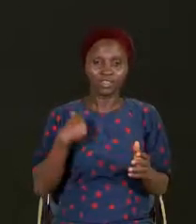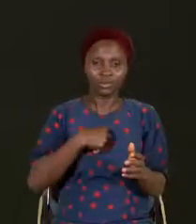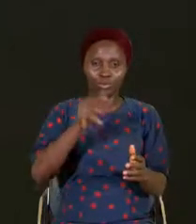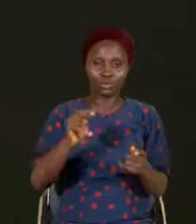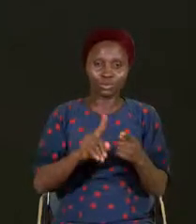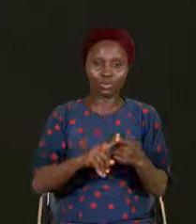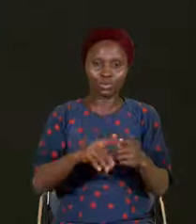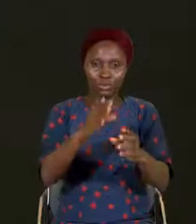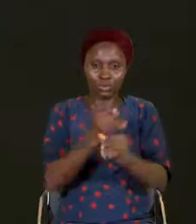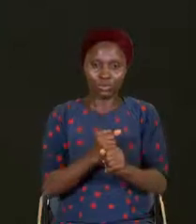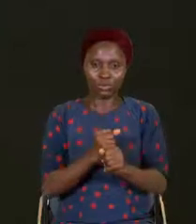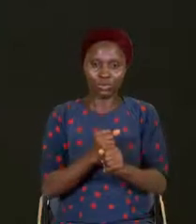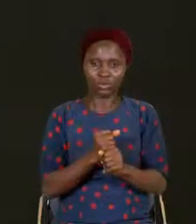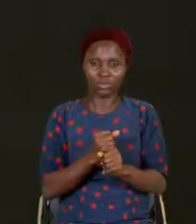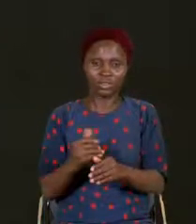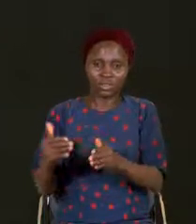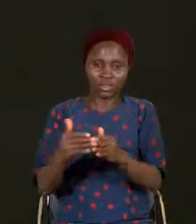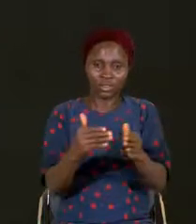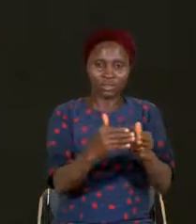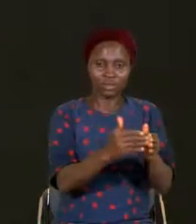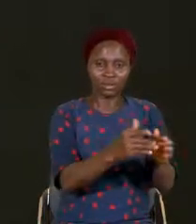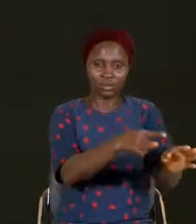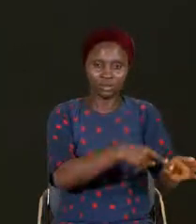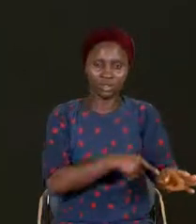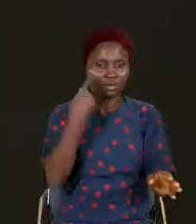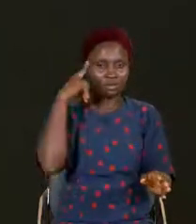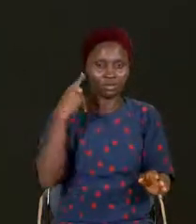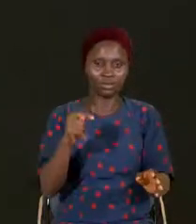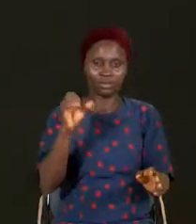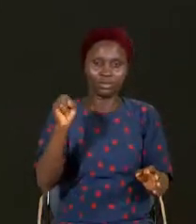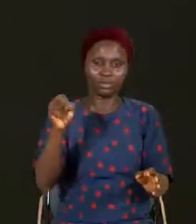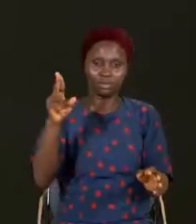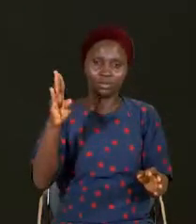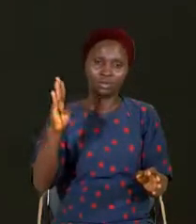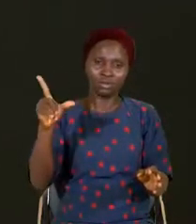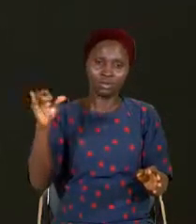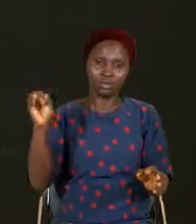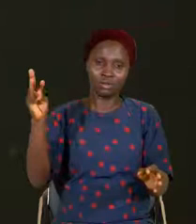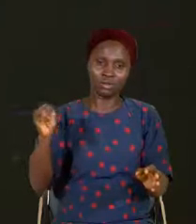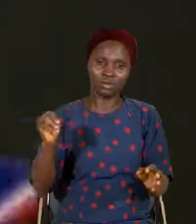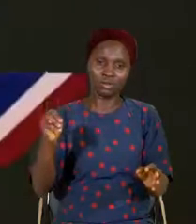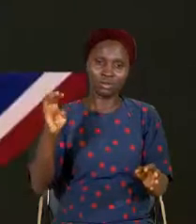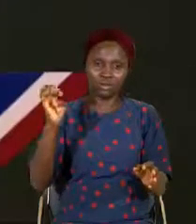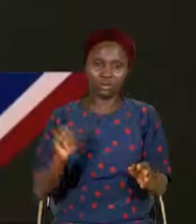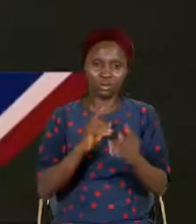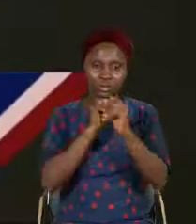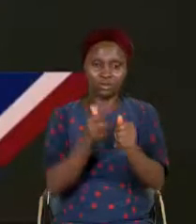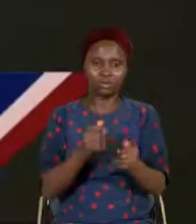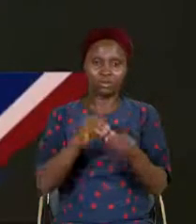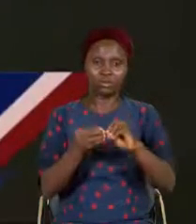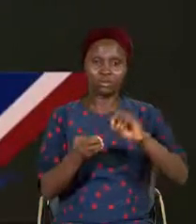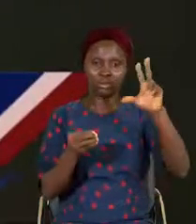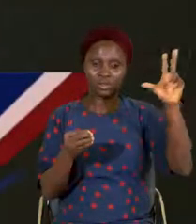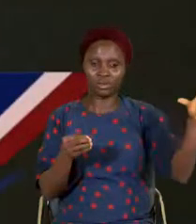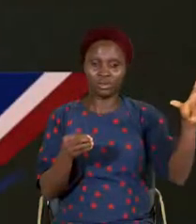devons obtenir des directives. L'obtention des directives pour le don sublime.